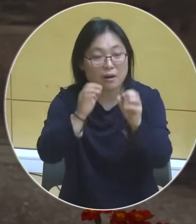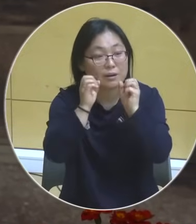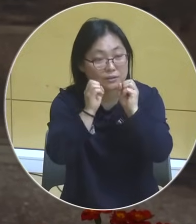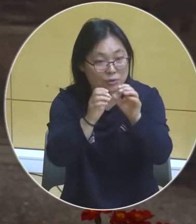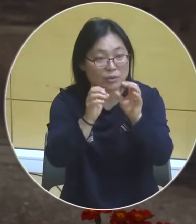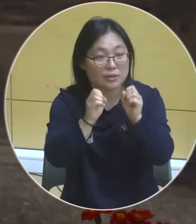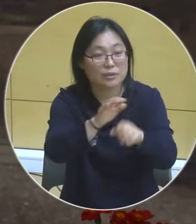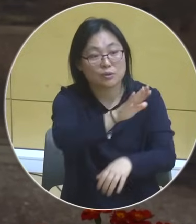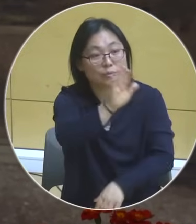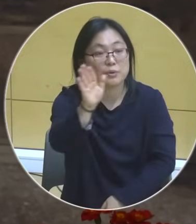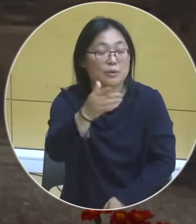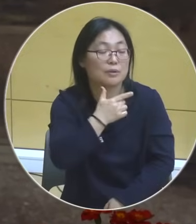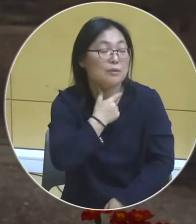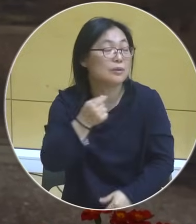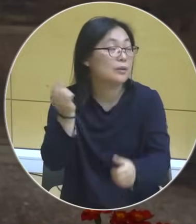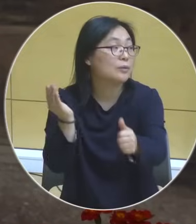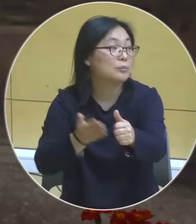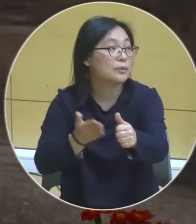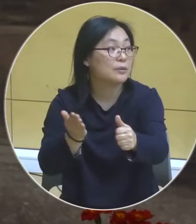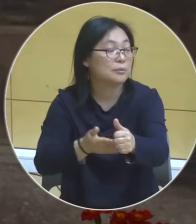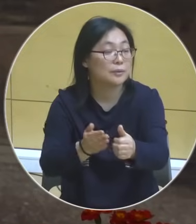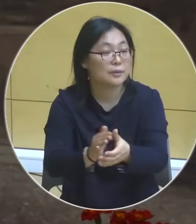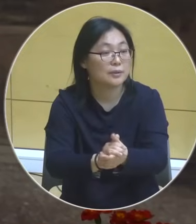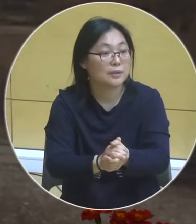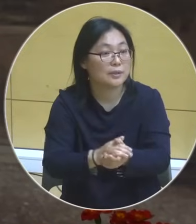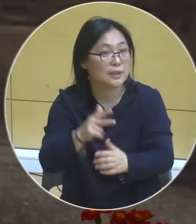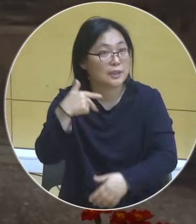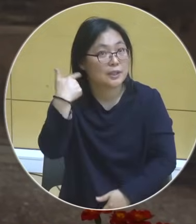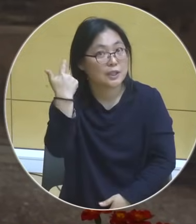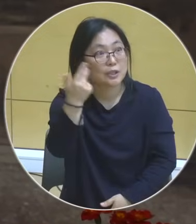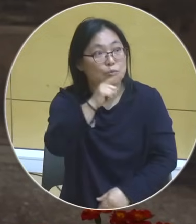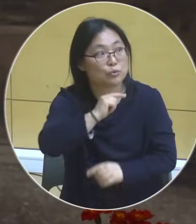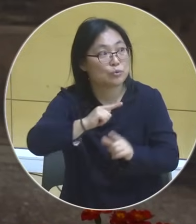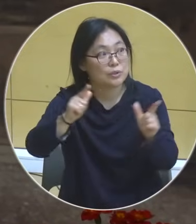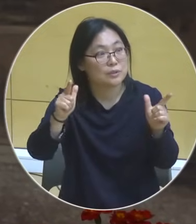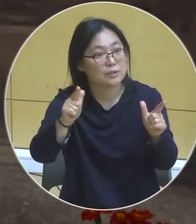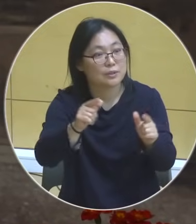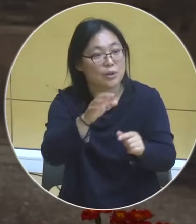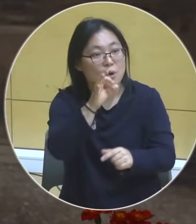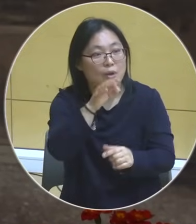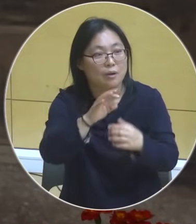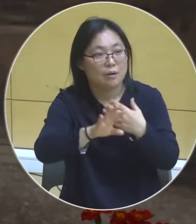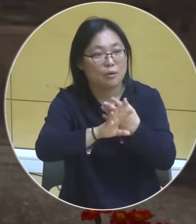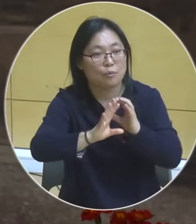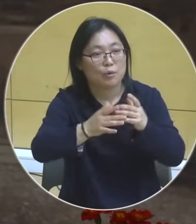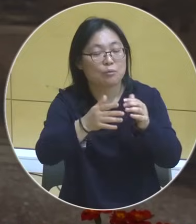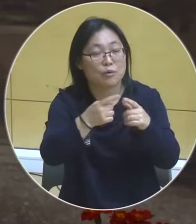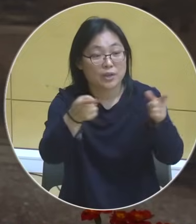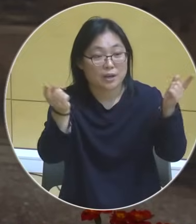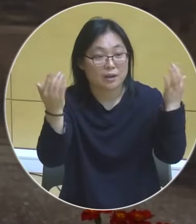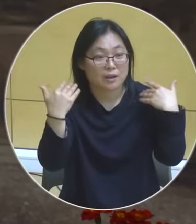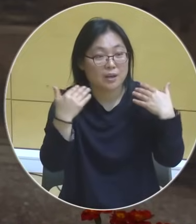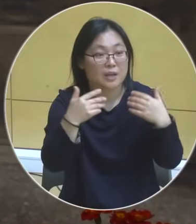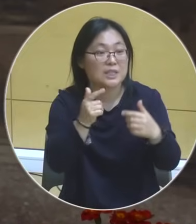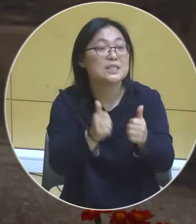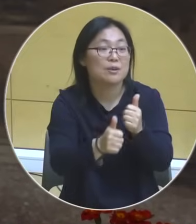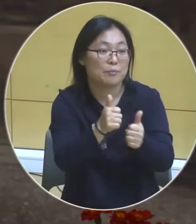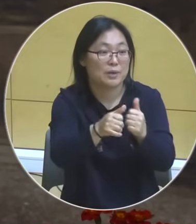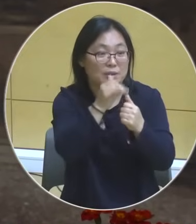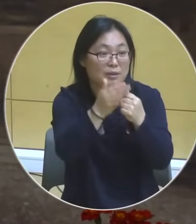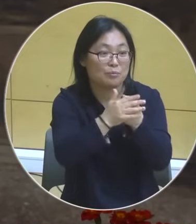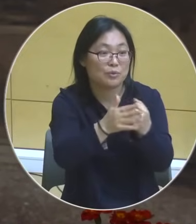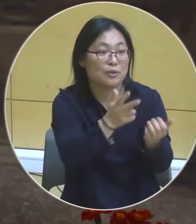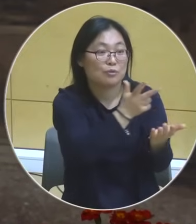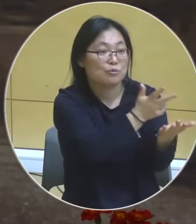여러분이 되기를 부탁을 드립니다. 다음 주일은 외국어 대학의 논술 시험이 있습니다. 그래서 주차장을 이용할